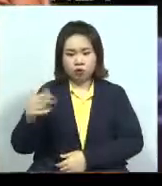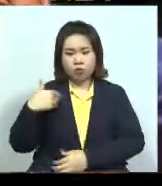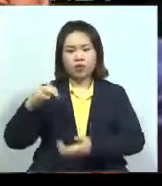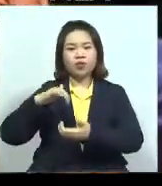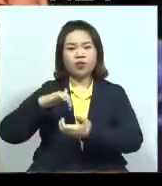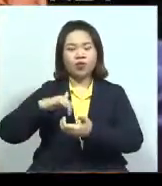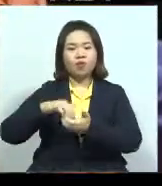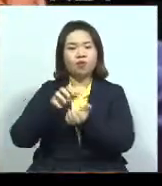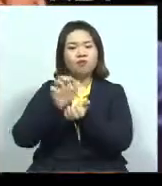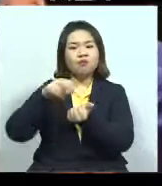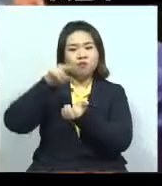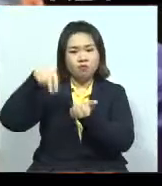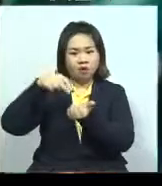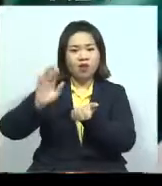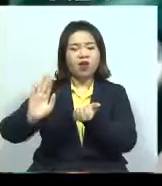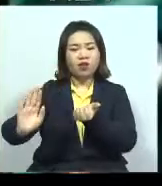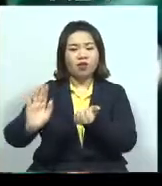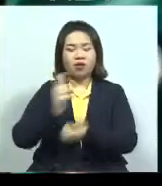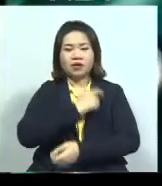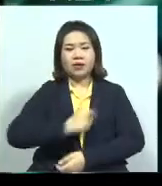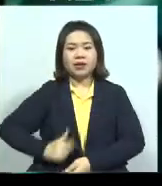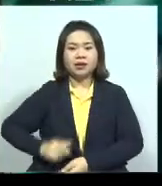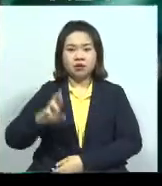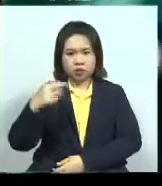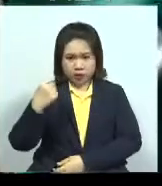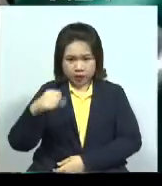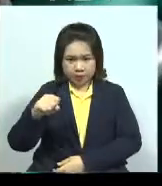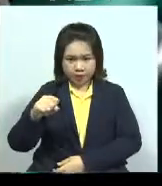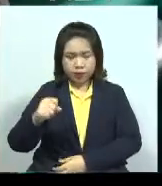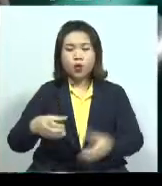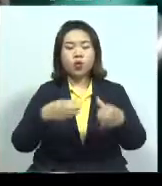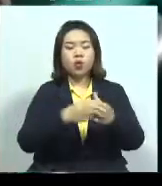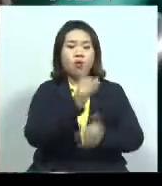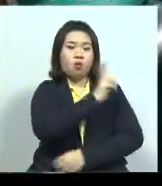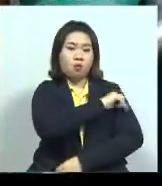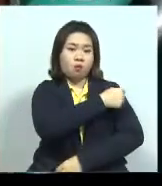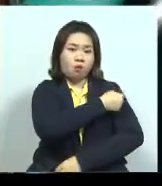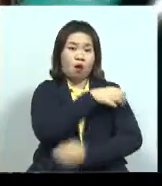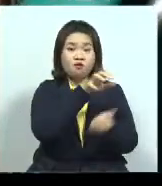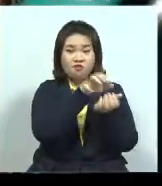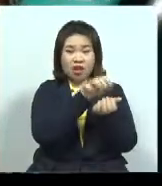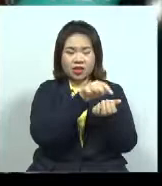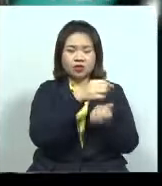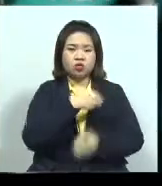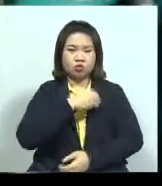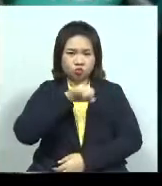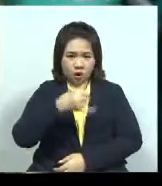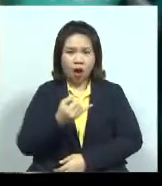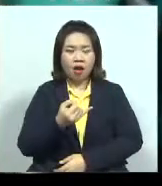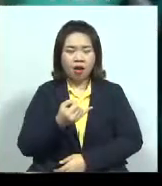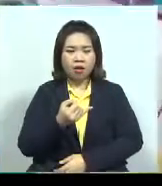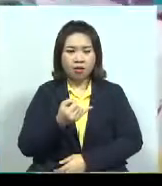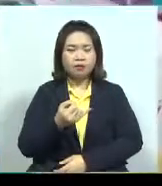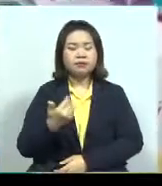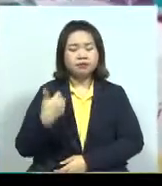ทันตกรรมพระราชทานในพระบาทสมเด็จพระเจ้าอยู่หัวคณะทันตกรรมแพทยศาสตร์จุฬาลงกรณ์มหาวิทย